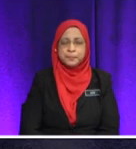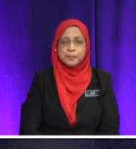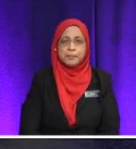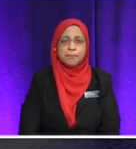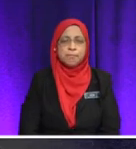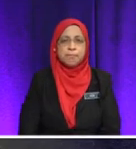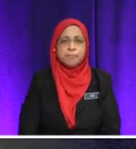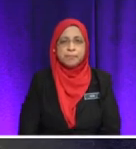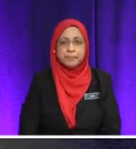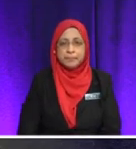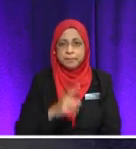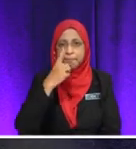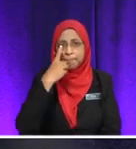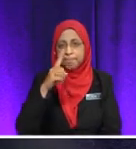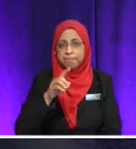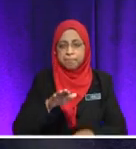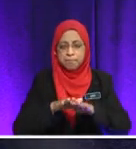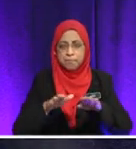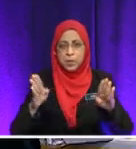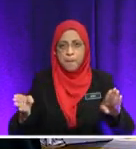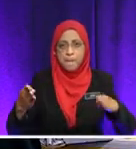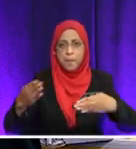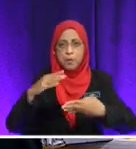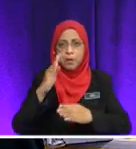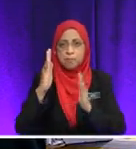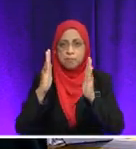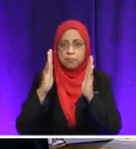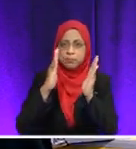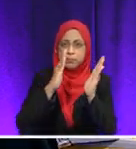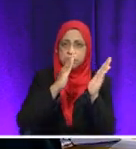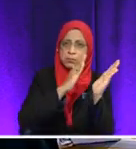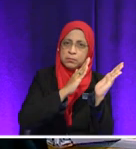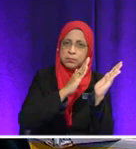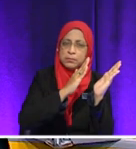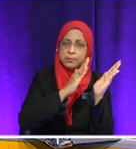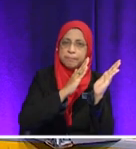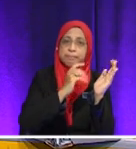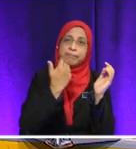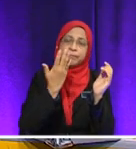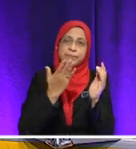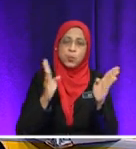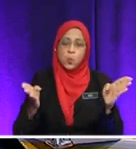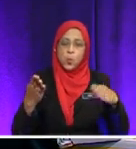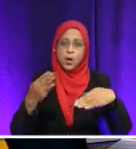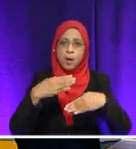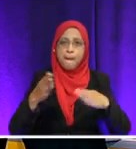bagi pembukaan bongkah Pembukaan condong sekali condong nih macam ada